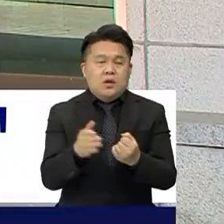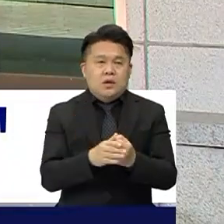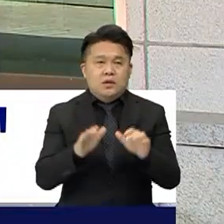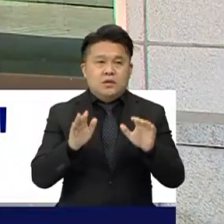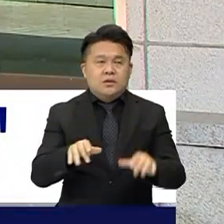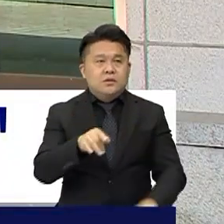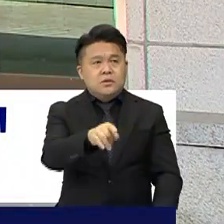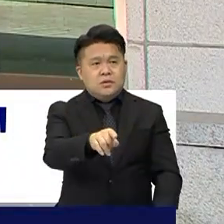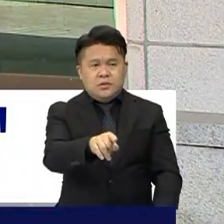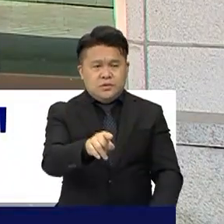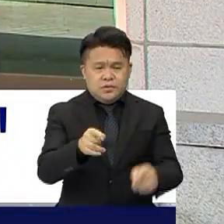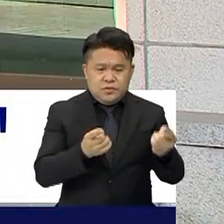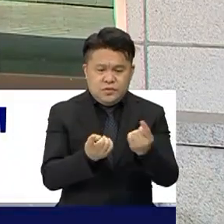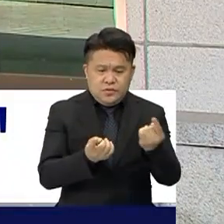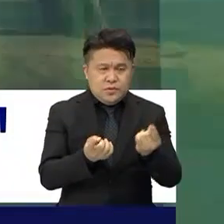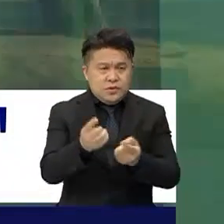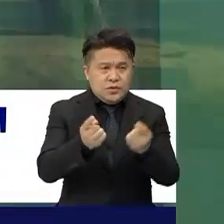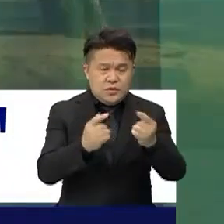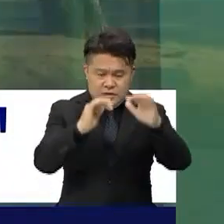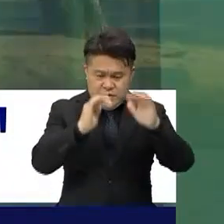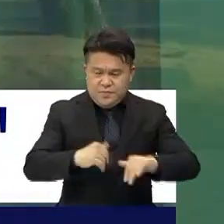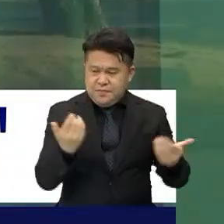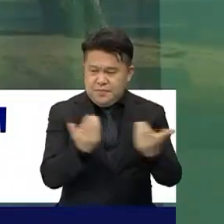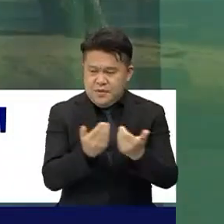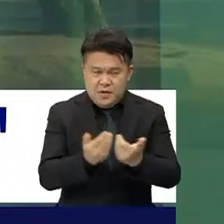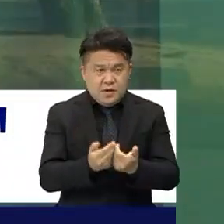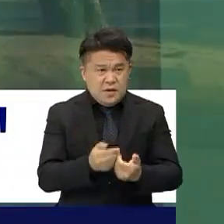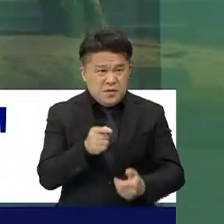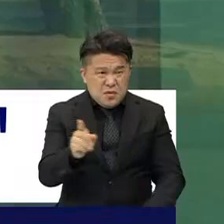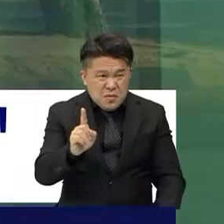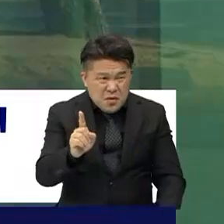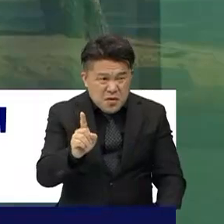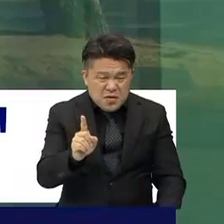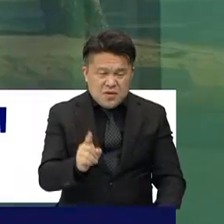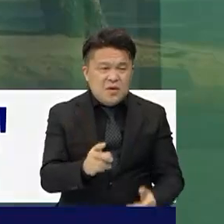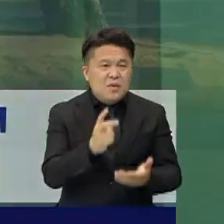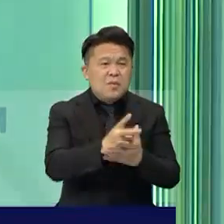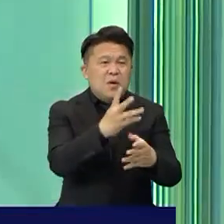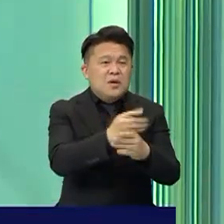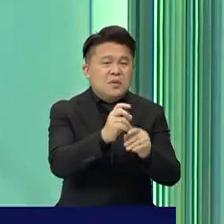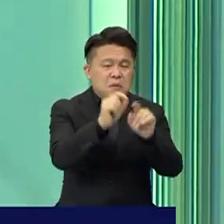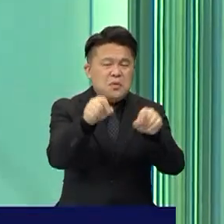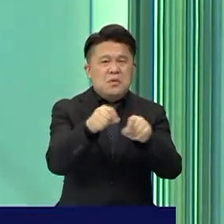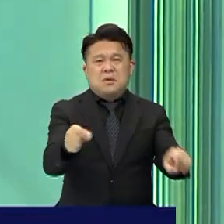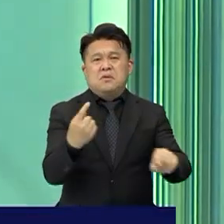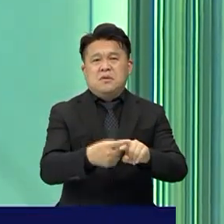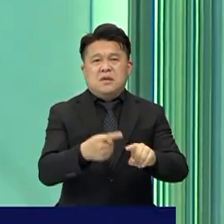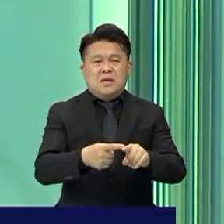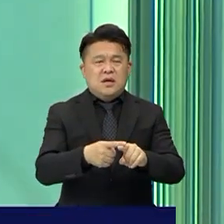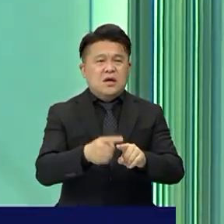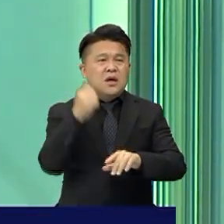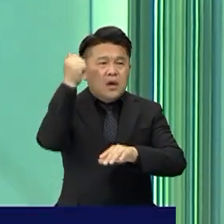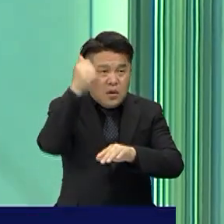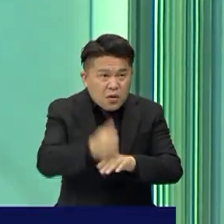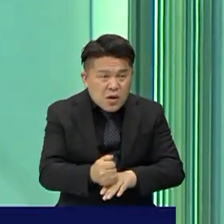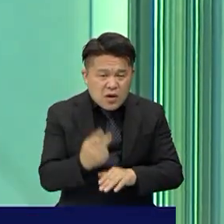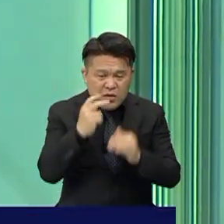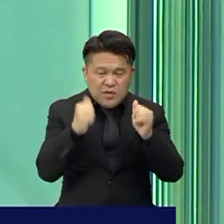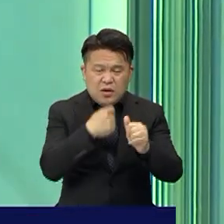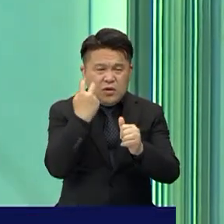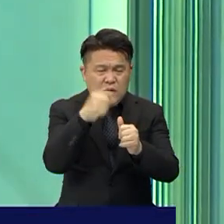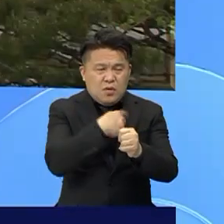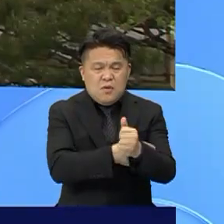단호히 반대한다면서 중재안은 검수완박법안의 시행 시기만 잠시 유예하는 것에 불과하다는 공식 입장을